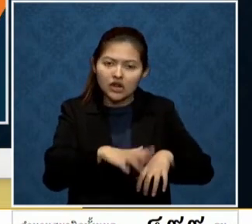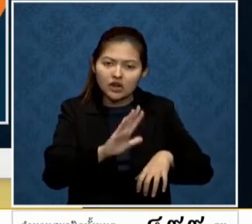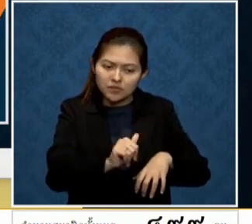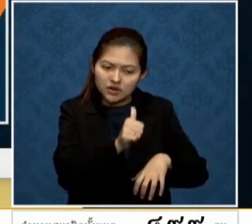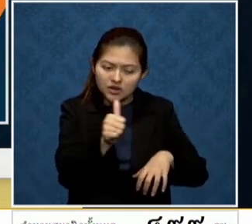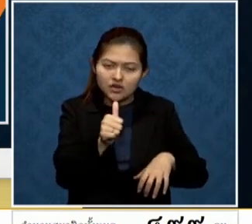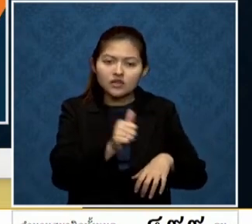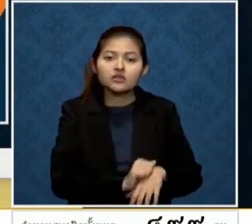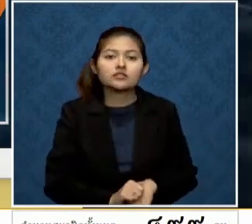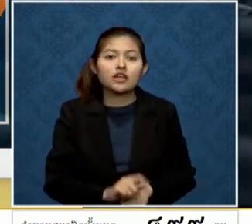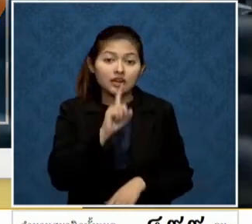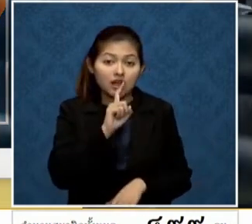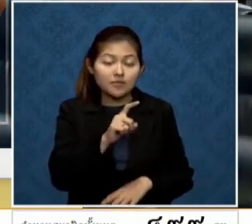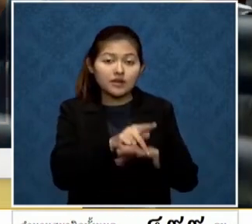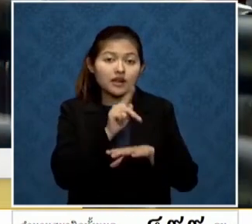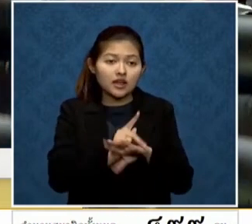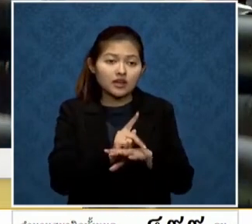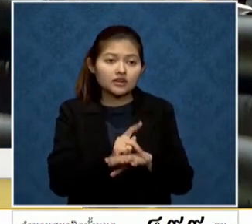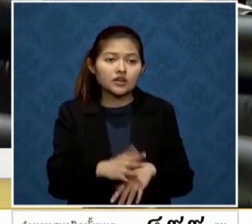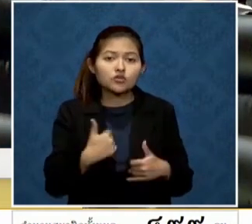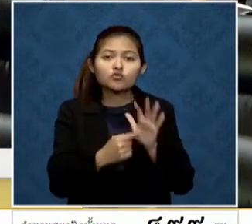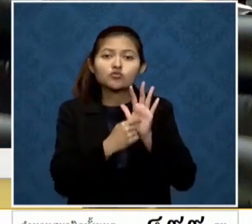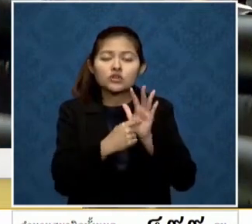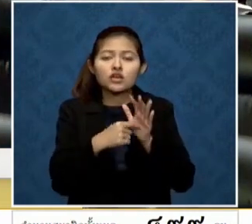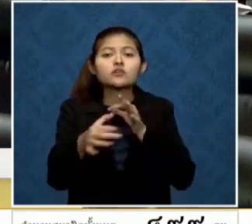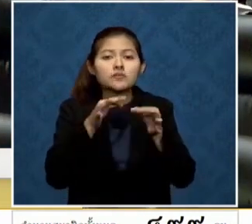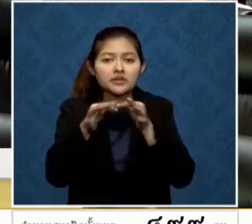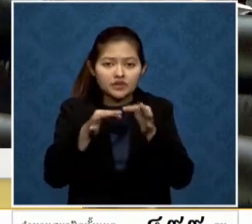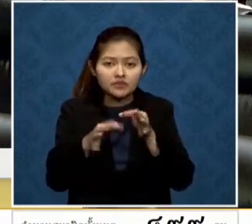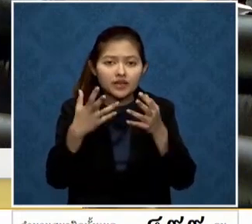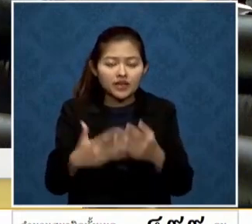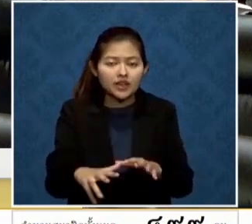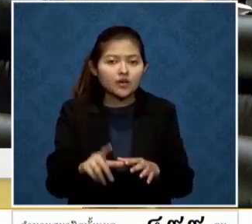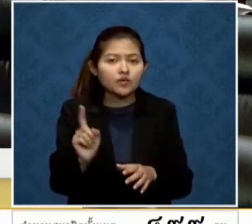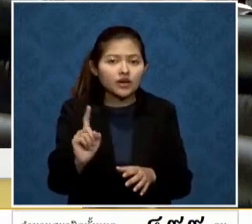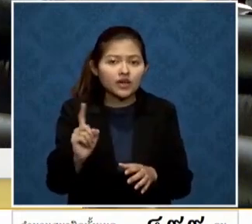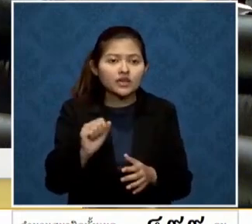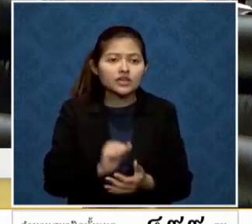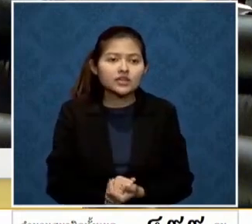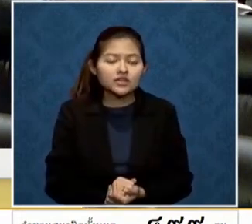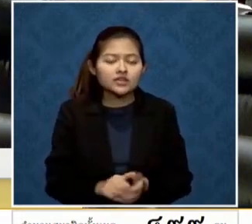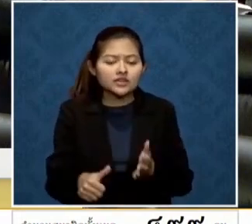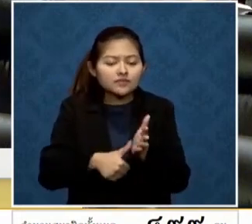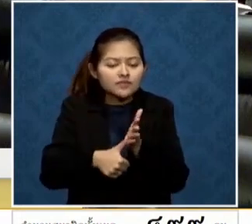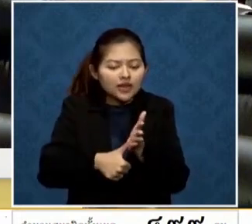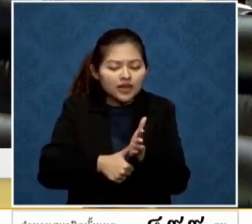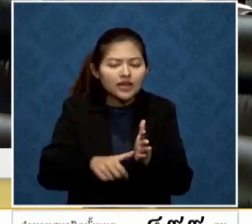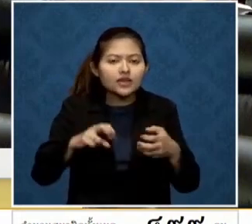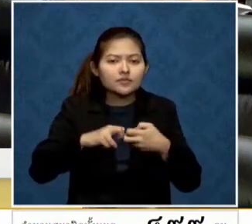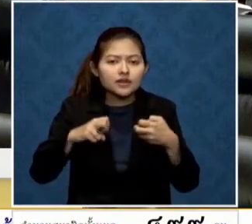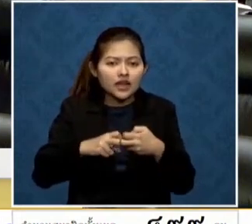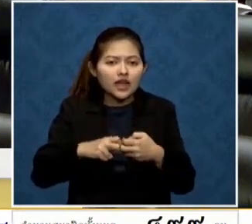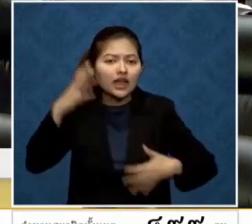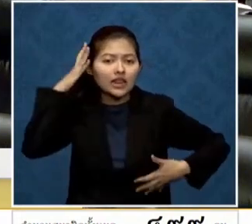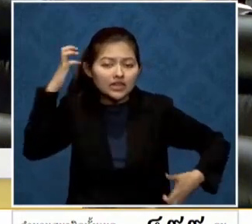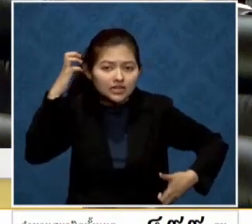ท่านประธานครับตัวอย่างที่ผมได้อภิปรายไปจะเห็นว่าการแก้ไขปัญหาเรื่องลิงไม่